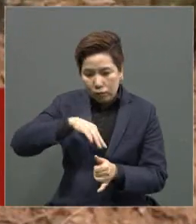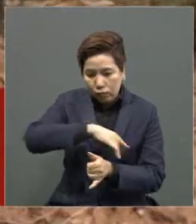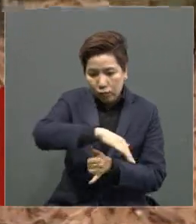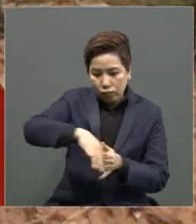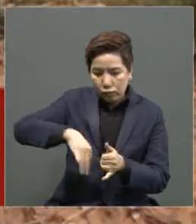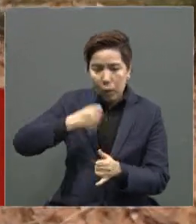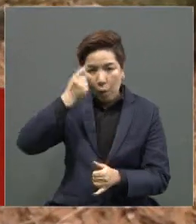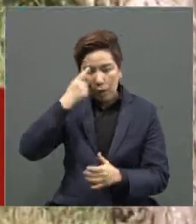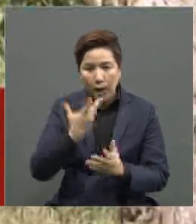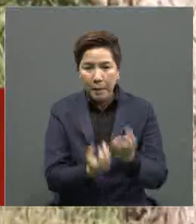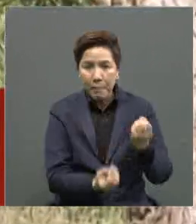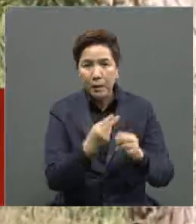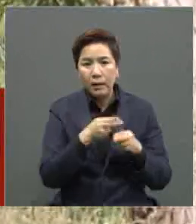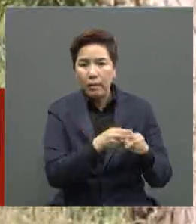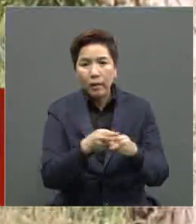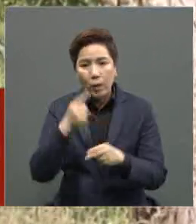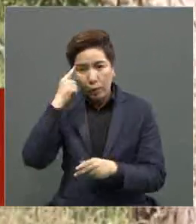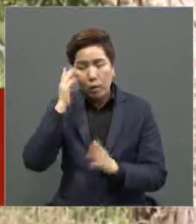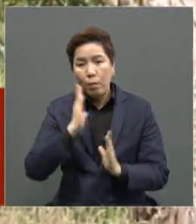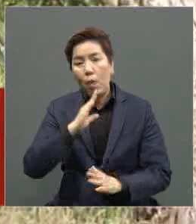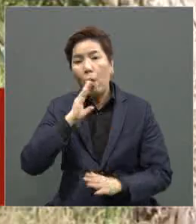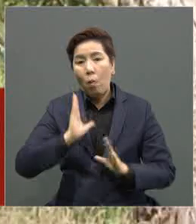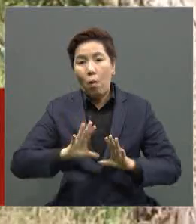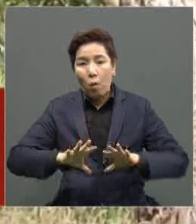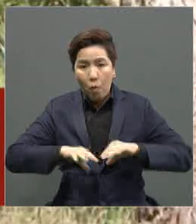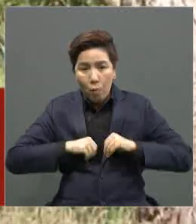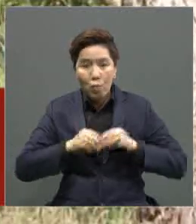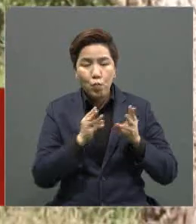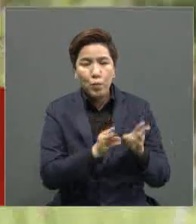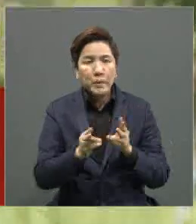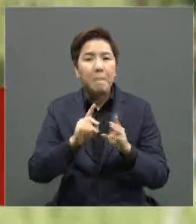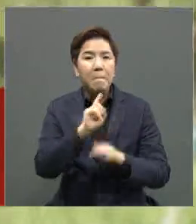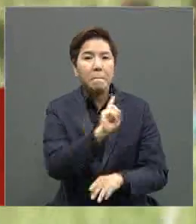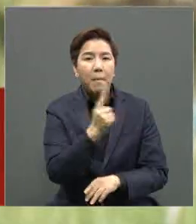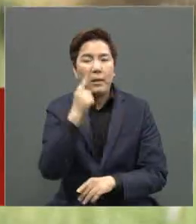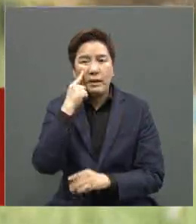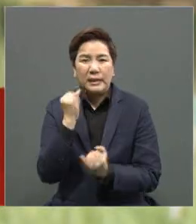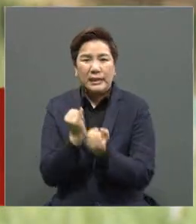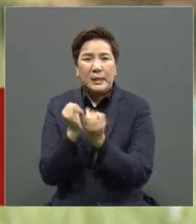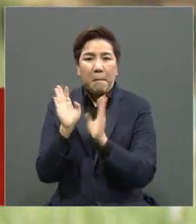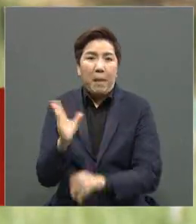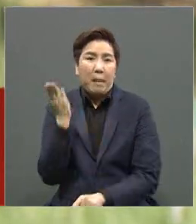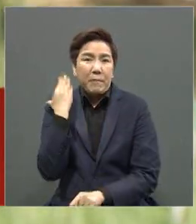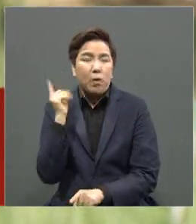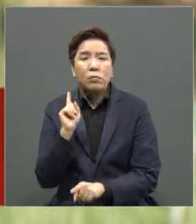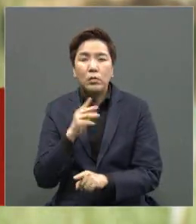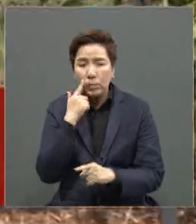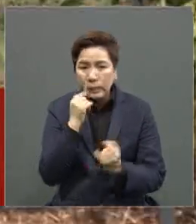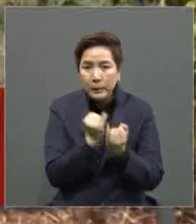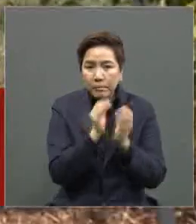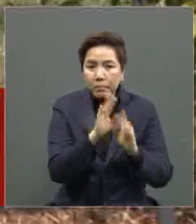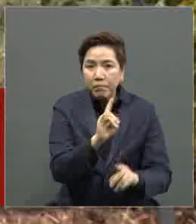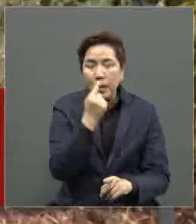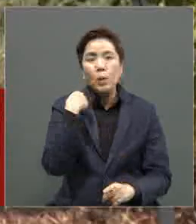ชผลจึงเป็นสิ่งที่สำคัญหากเกษตรกรยอมรับในวิธีการใหม่ๆและไม่ยึดติดอยู่กับวิธีการแบบเดิมอ